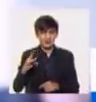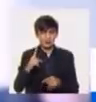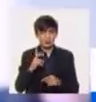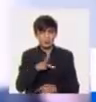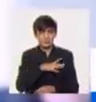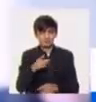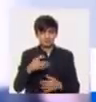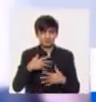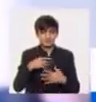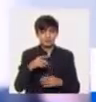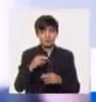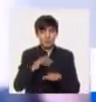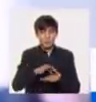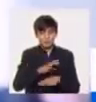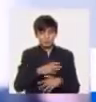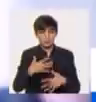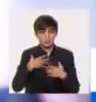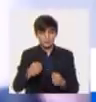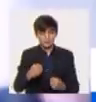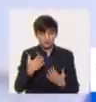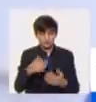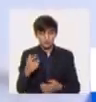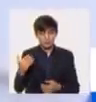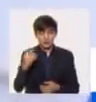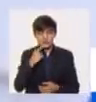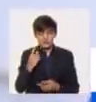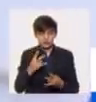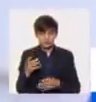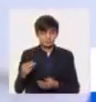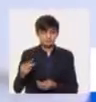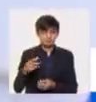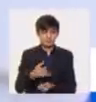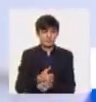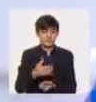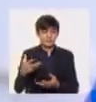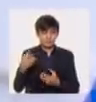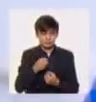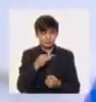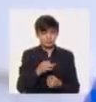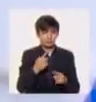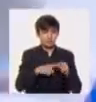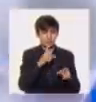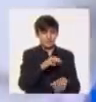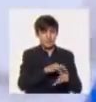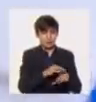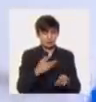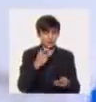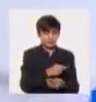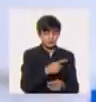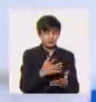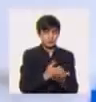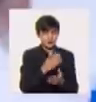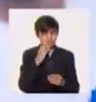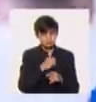тестируются на гепатит B, C, ВИЧ. Процедура проходит совершенно безболезненно. Это обычный плазмаферез в объеме